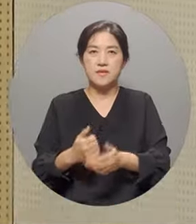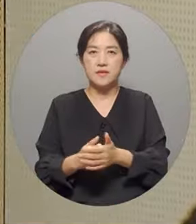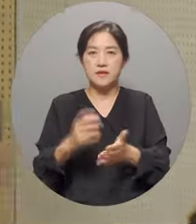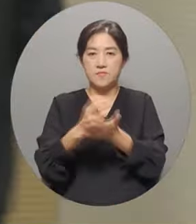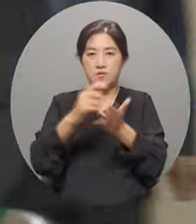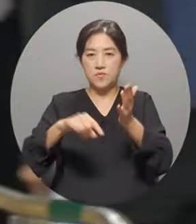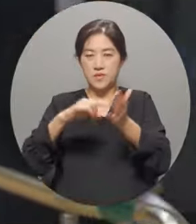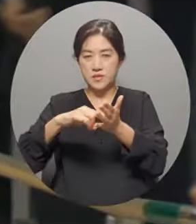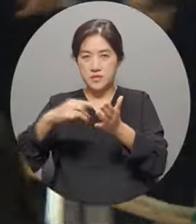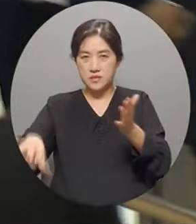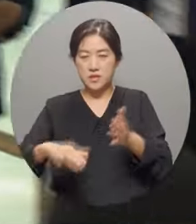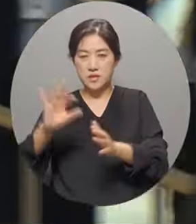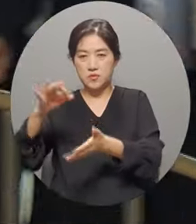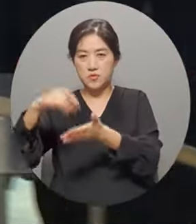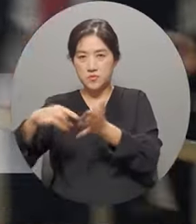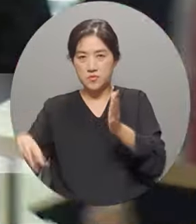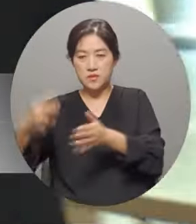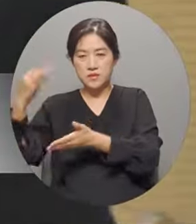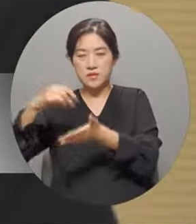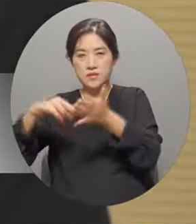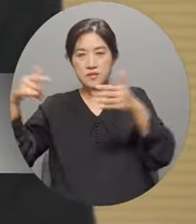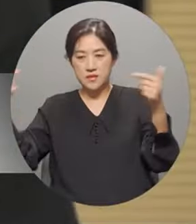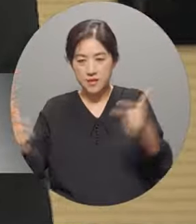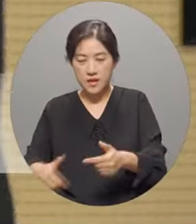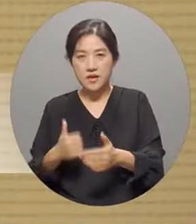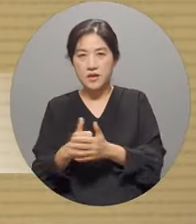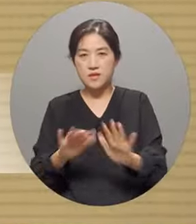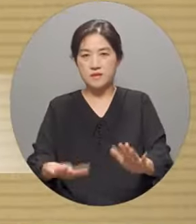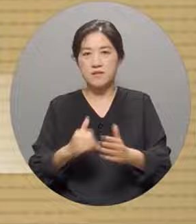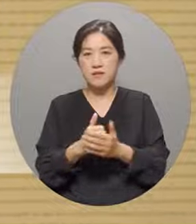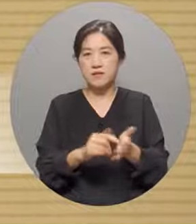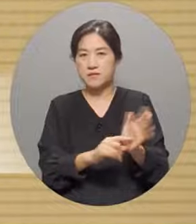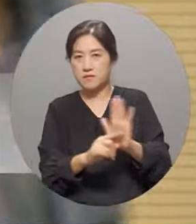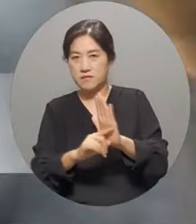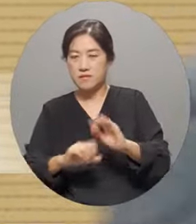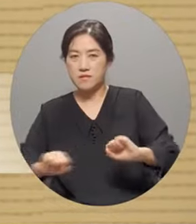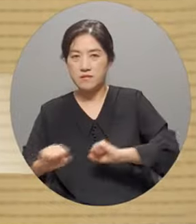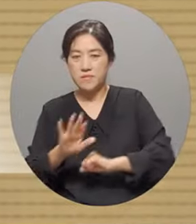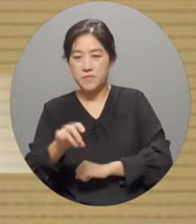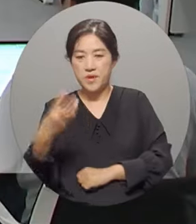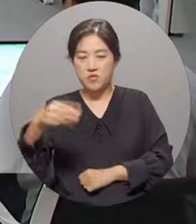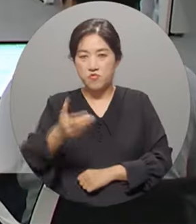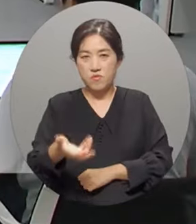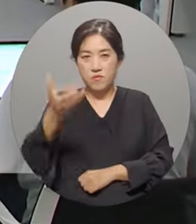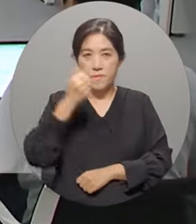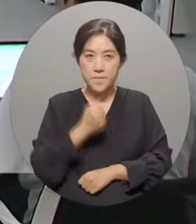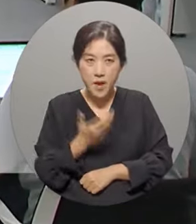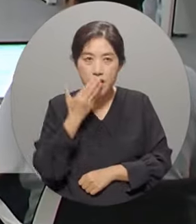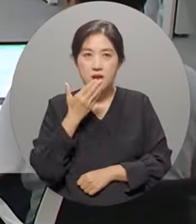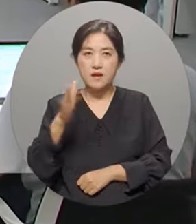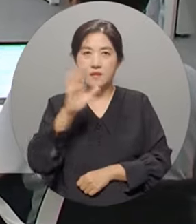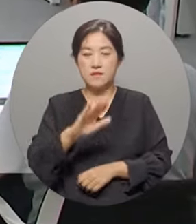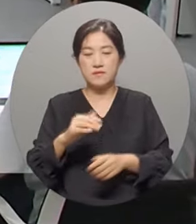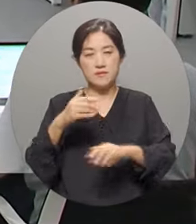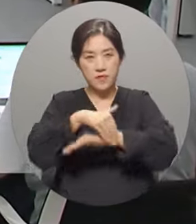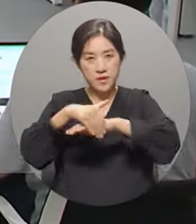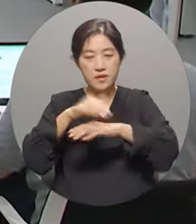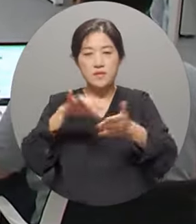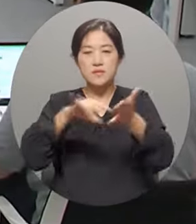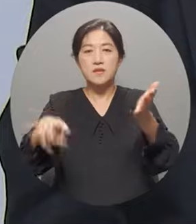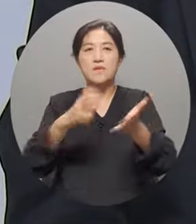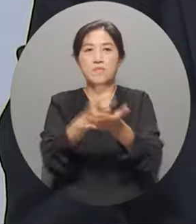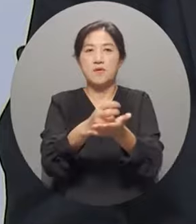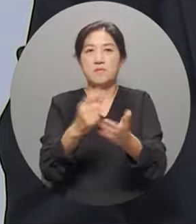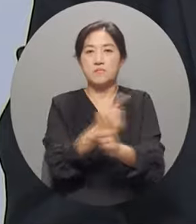법인세와 소득세, 상속세를 감면해 밸류업을 유도하겠다는 건데 모두 세법 개정 사안이라 국회 과반 의석을 차지한 야당의